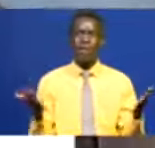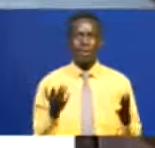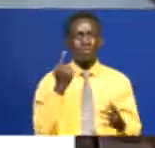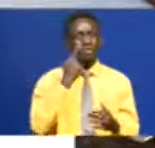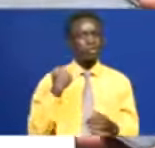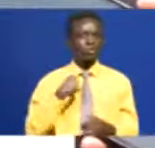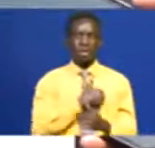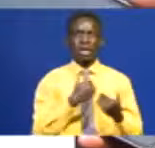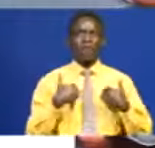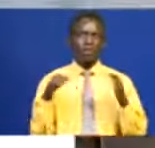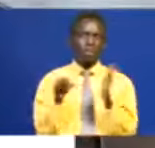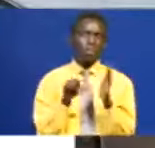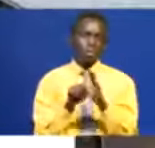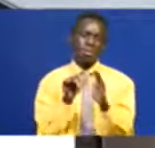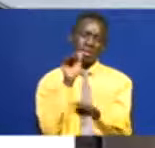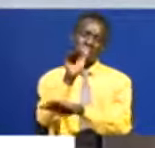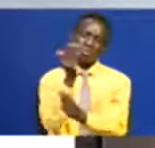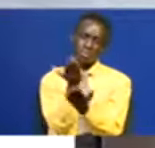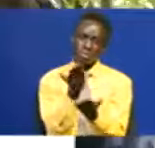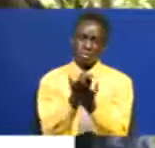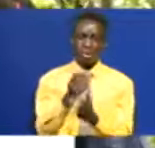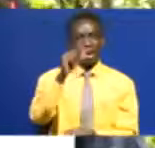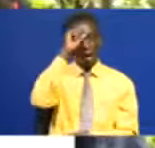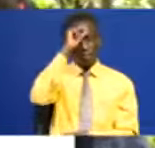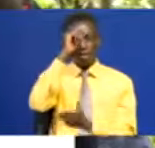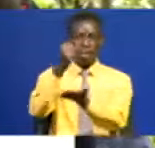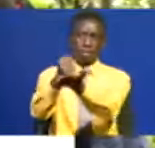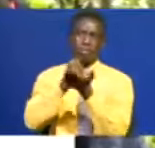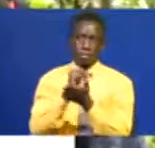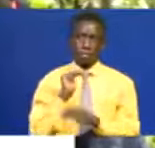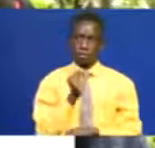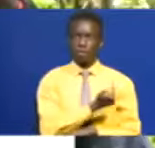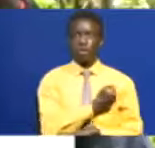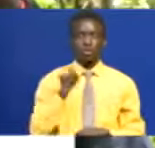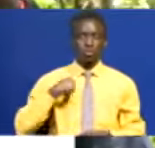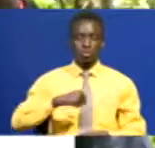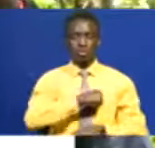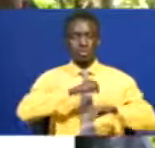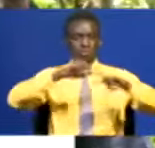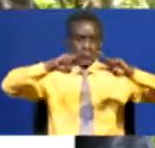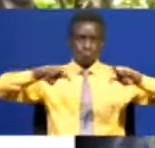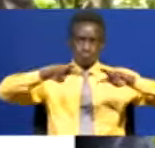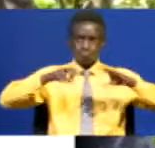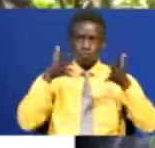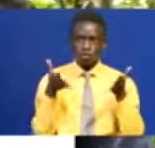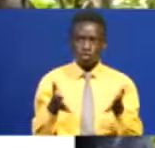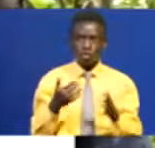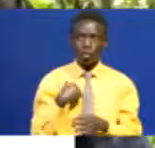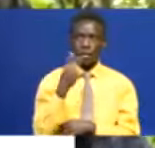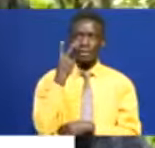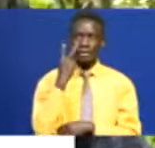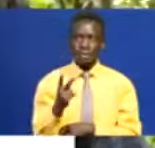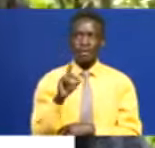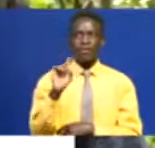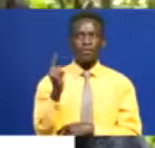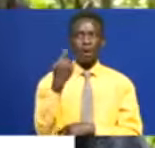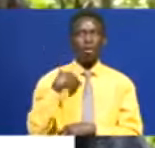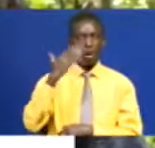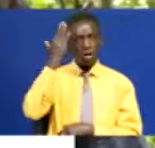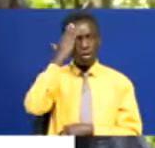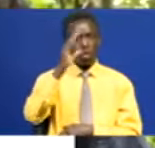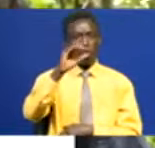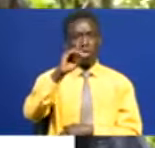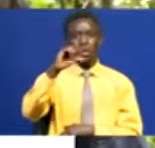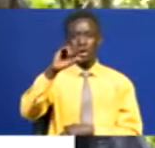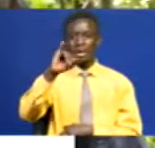sasa sina furaha ya serikali. Uso iti sisi. Tunaangalia leo, ndio tuone, kwanza tujue Ogiek ni nani,